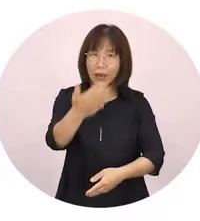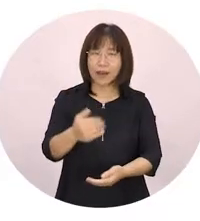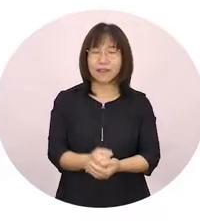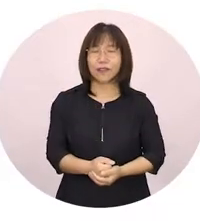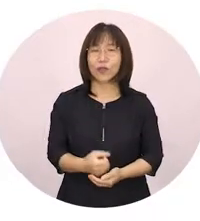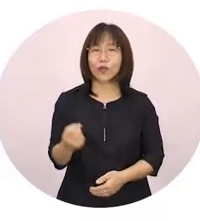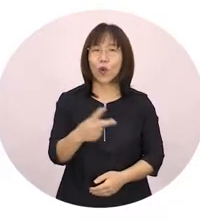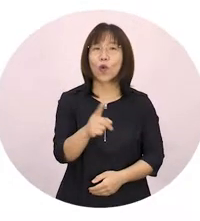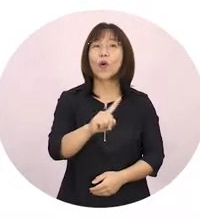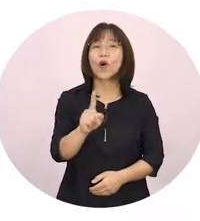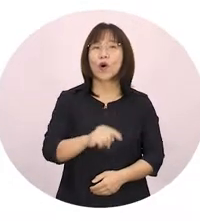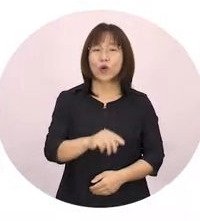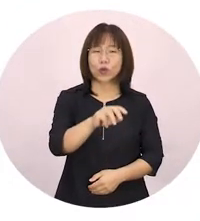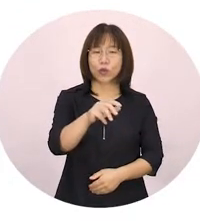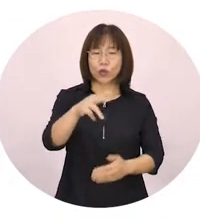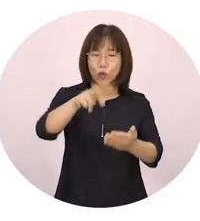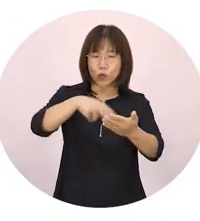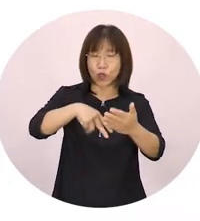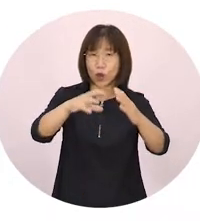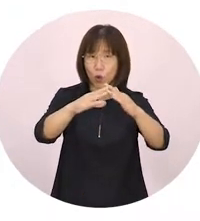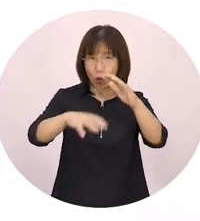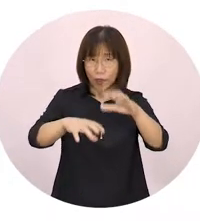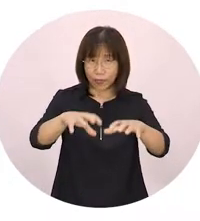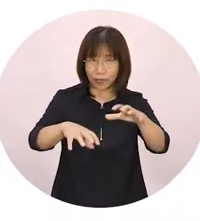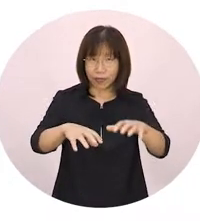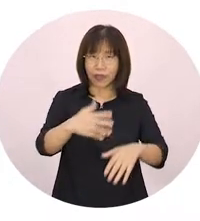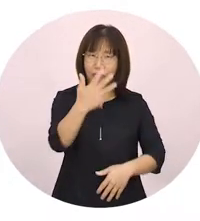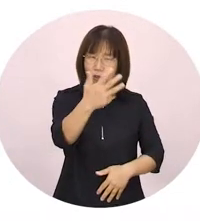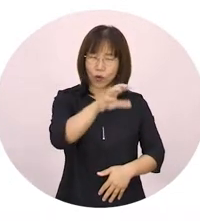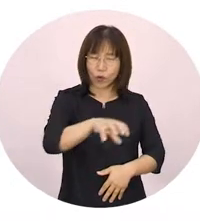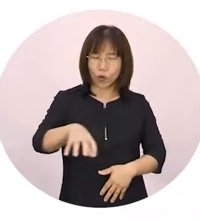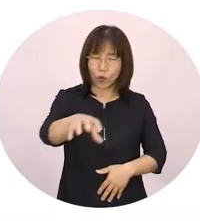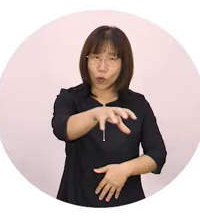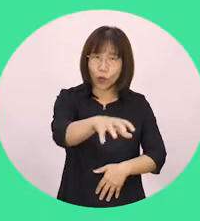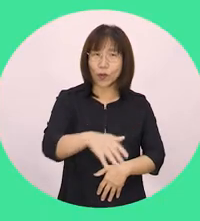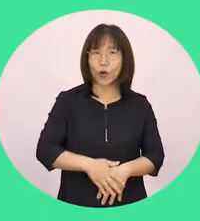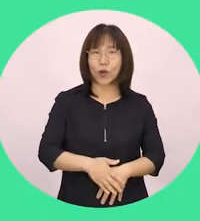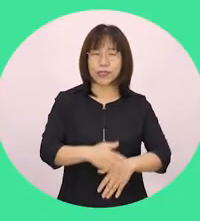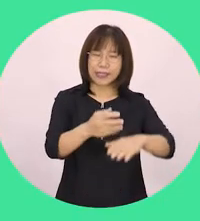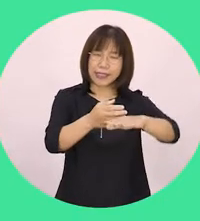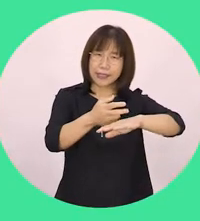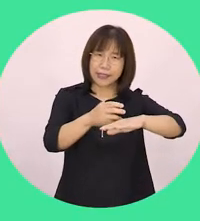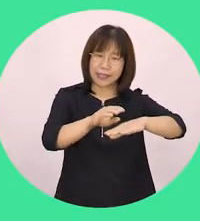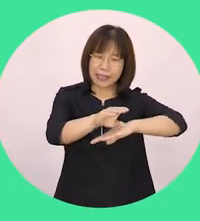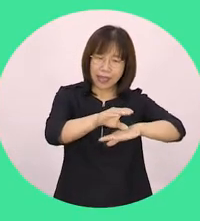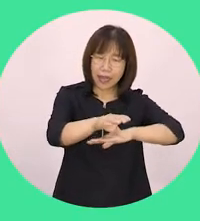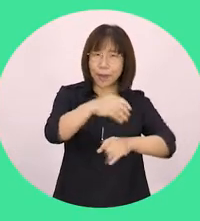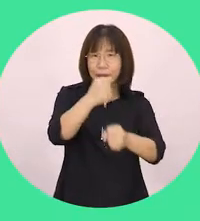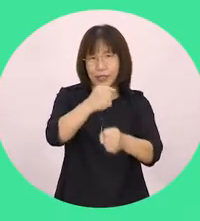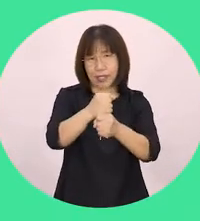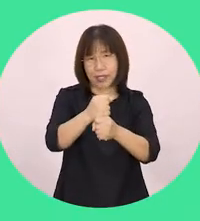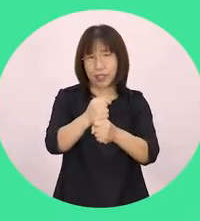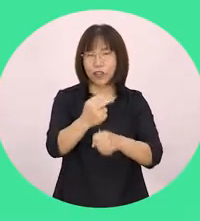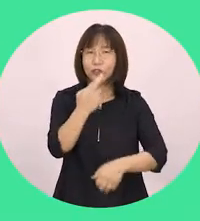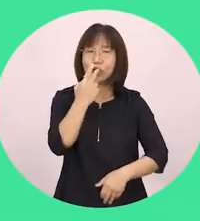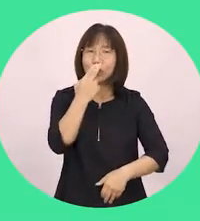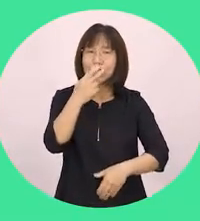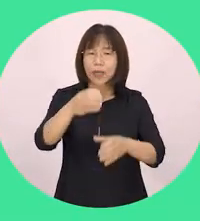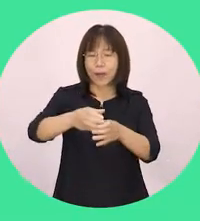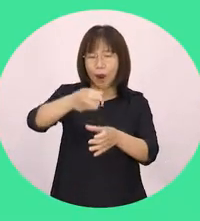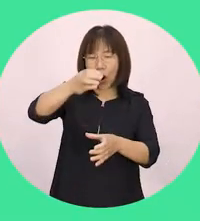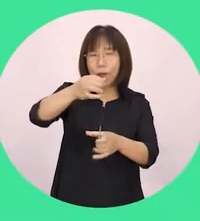참가하면 됩니다. 이외에도 8개 도서관별로 부릉부릉 태양광 자동차 만들기, 유리병 조명 만들기